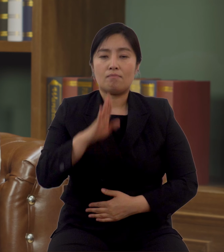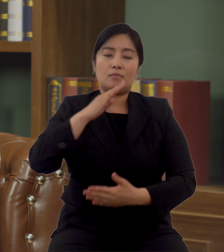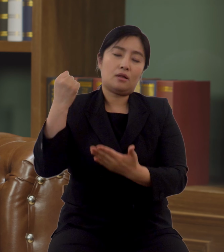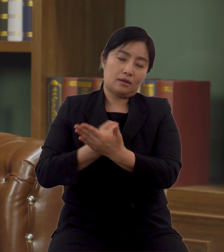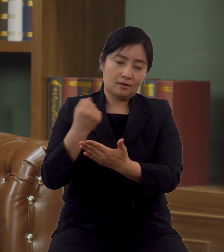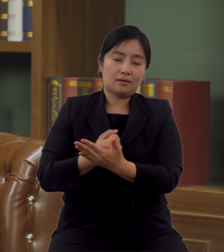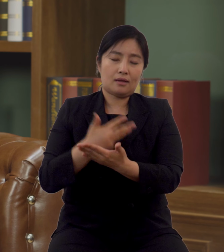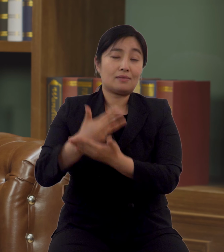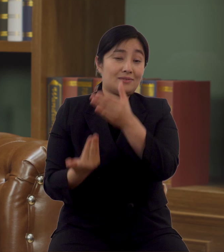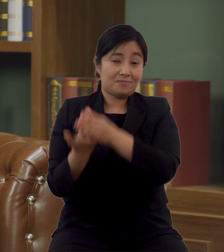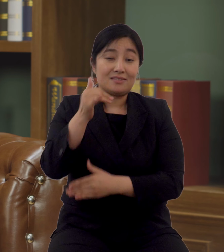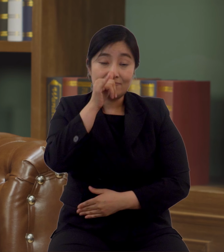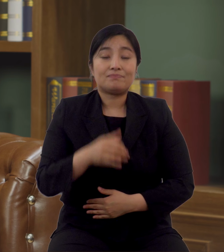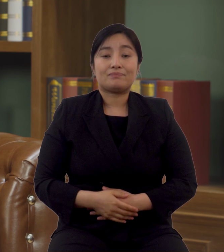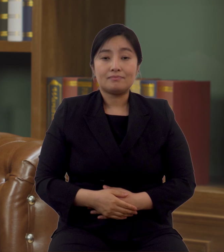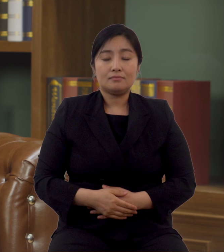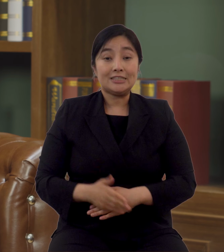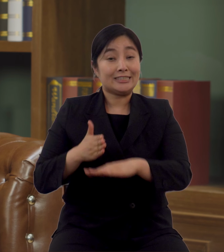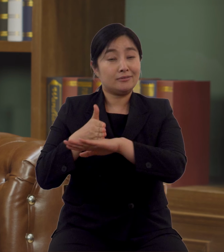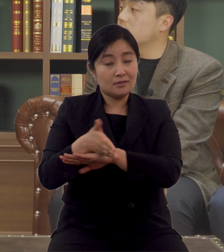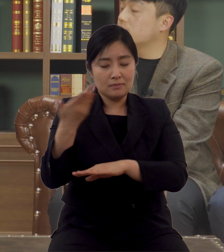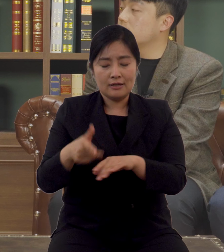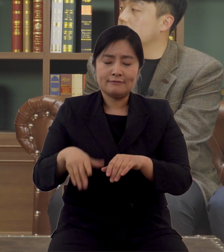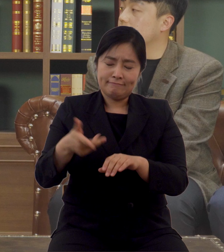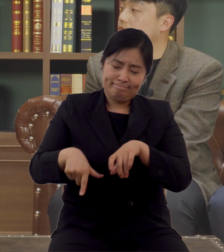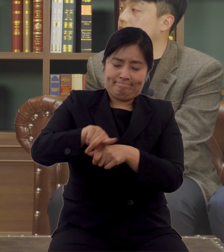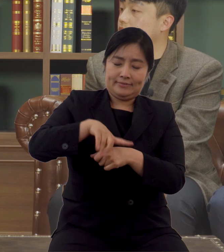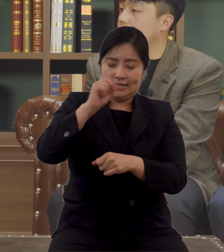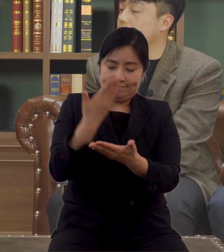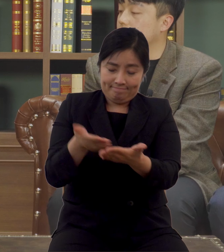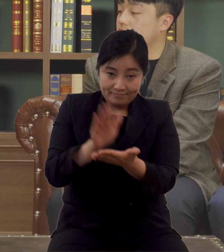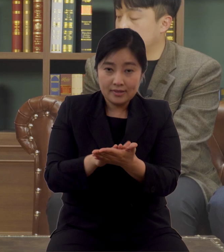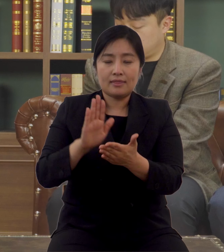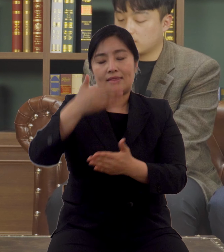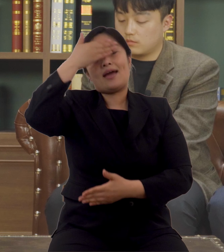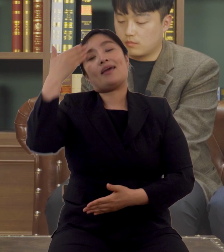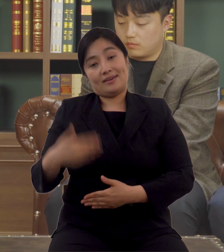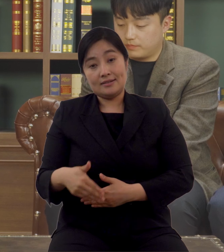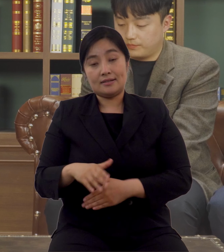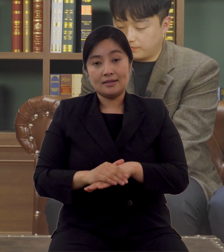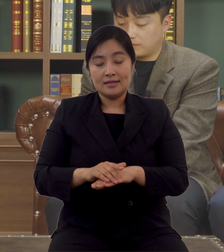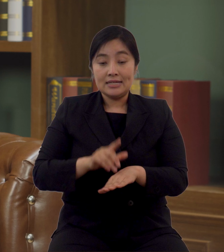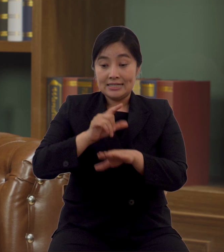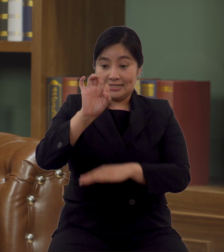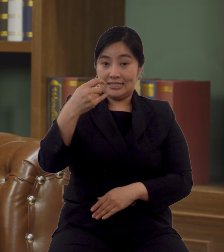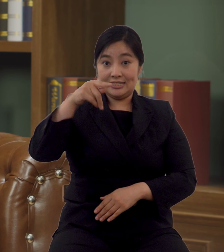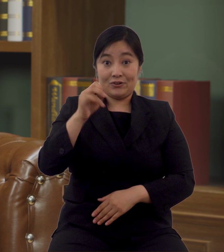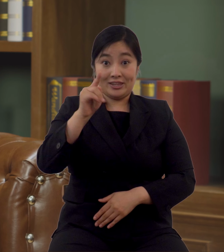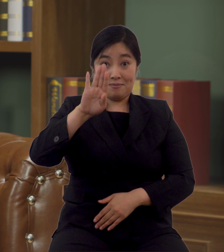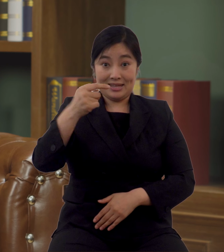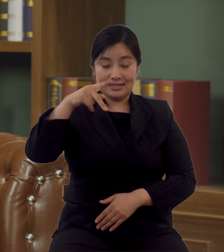네, 정말 안타까운 참사였습니다. 늦었지만 이제라도 개정이 되어서 정말 다행이고요.